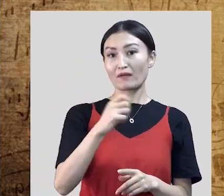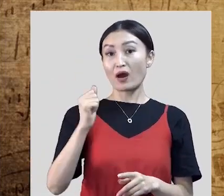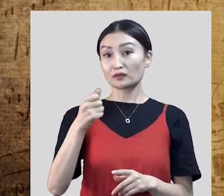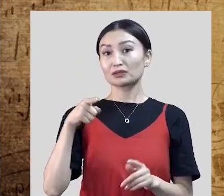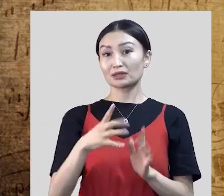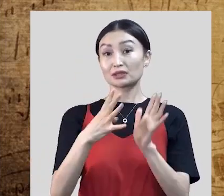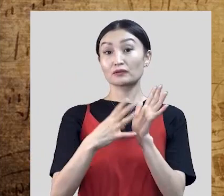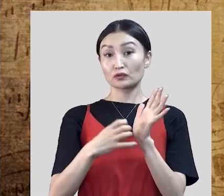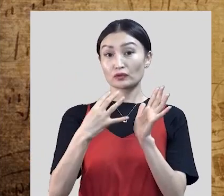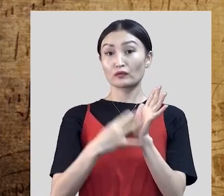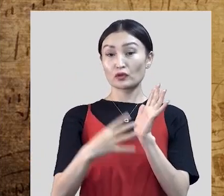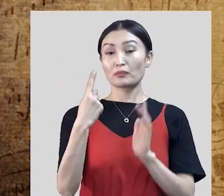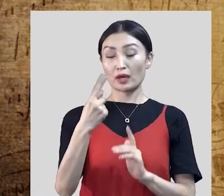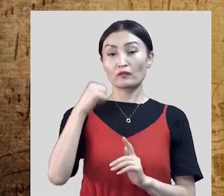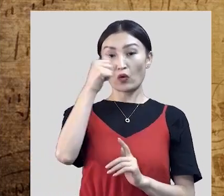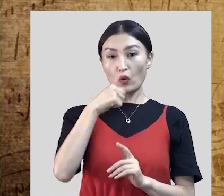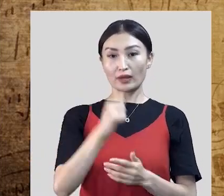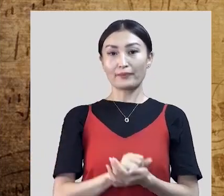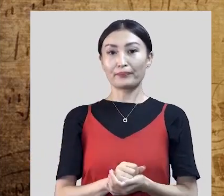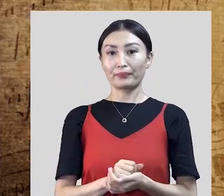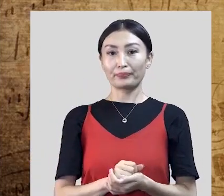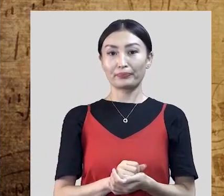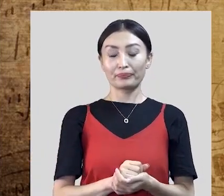августа 1991 года